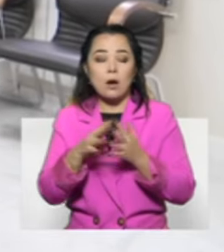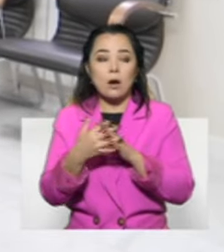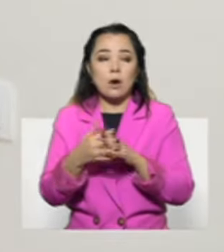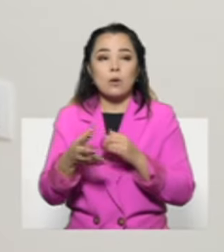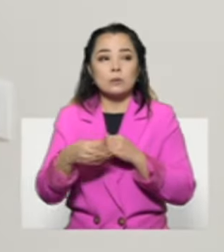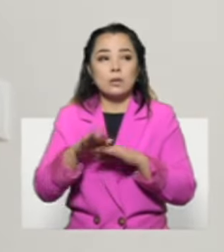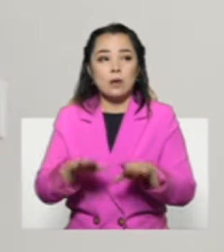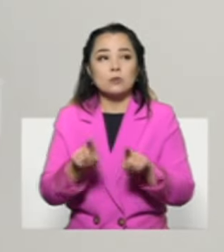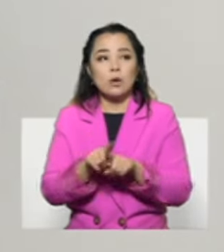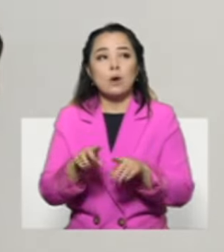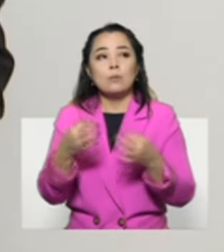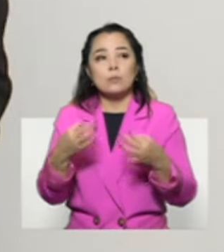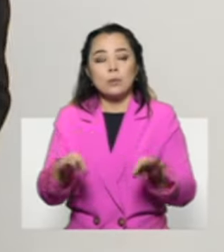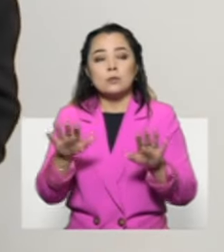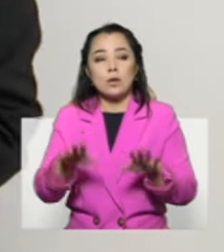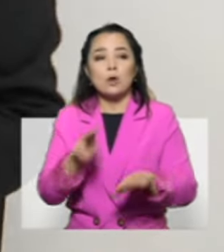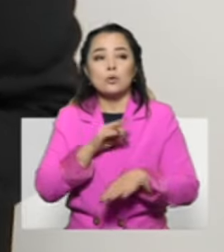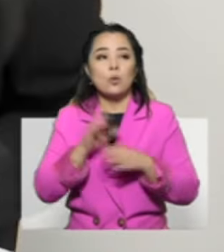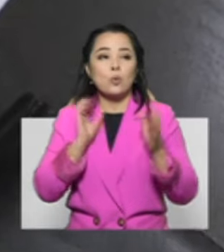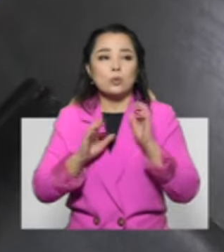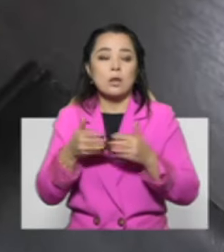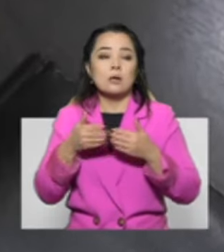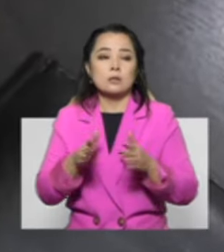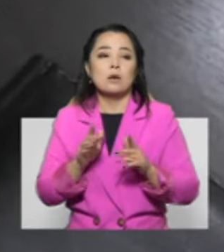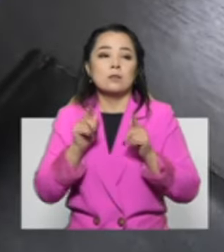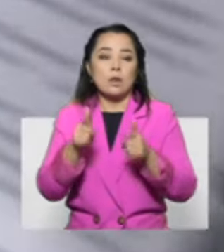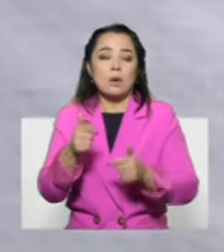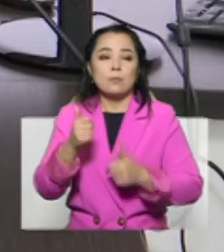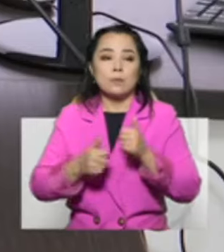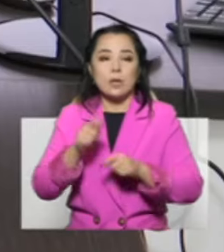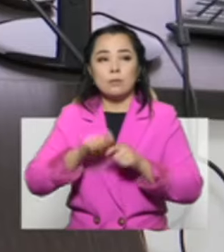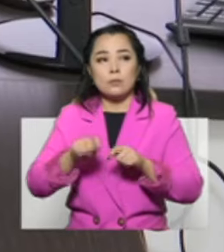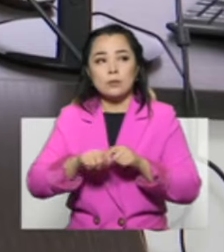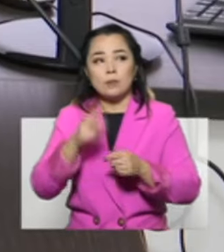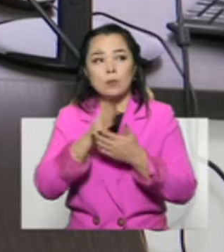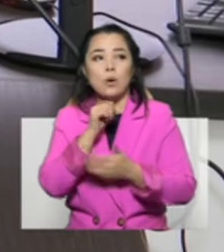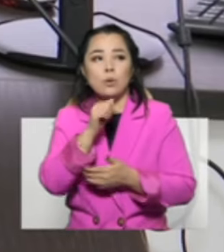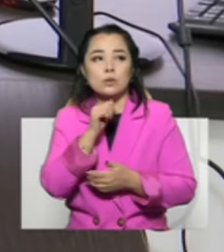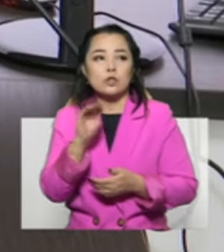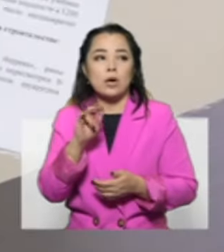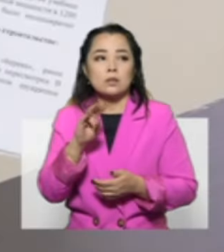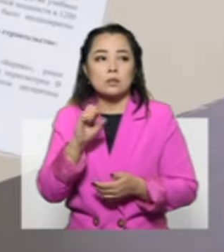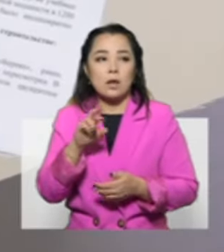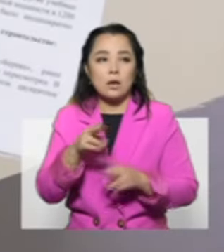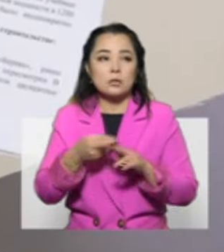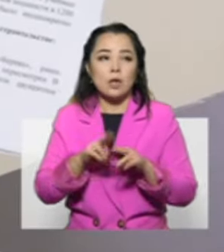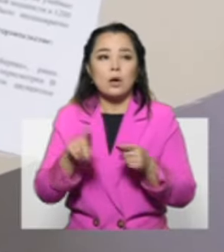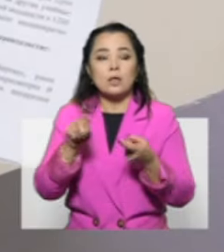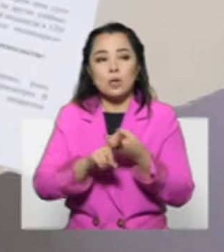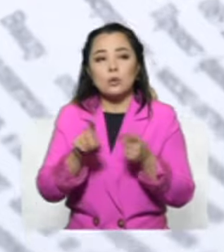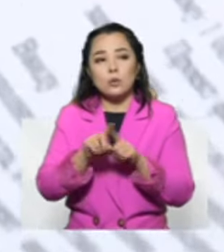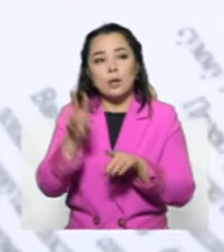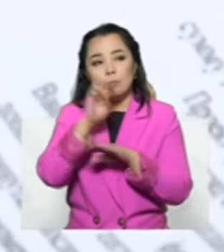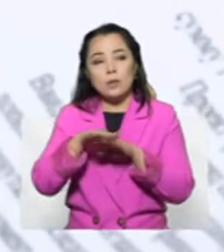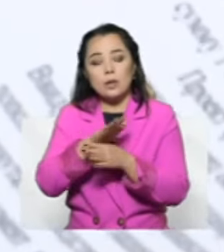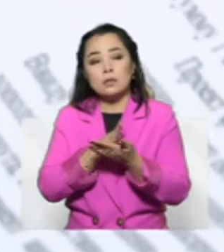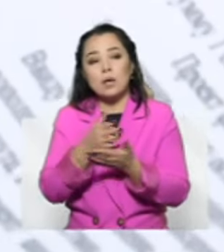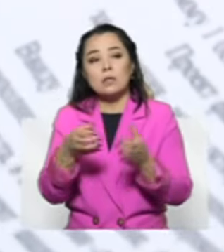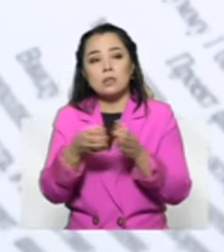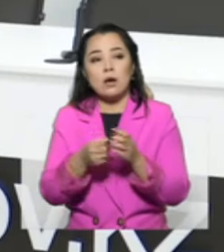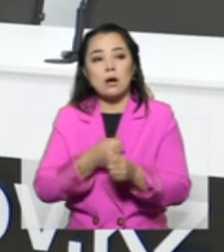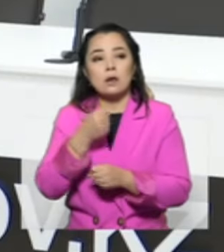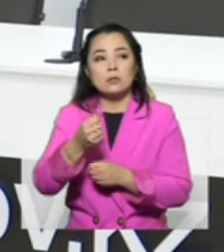бос қызмет орындарына университет түлектерін байқаусыз алуға мүмкіндік берілген. Қостанайлық Жансая Есетова соның арқасында мемлекеттік қызметкер